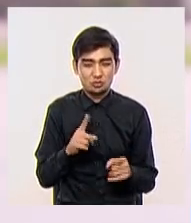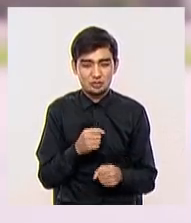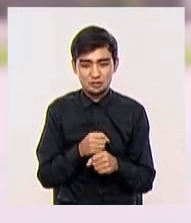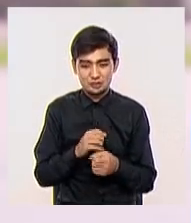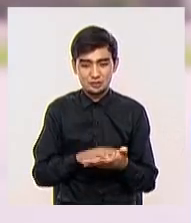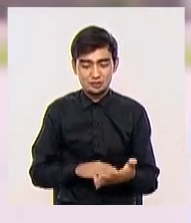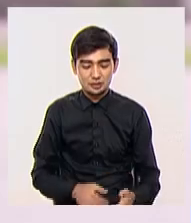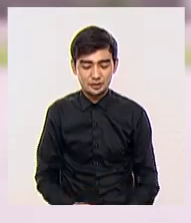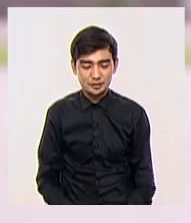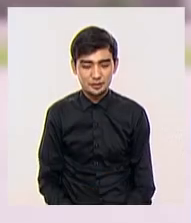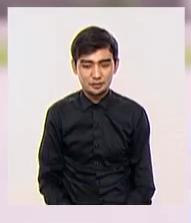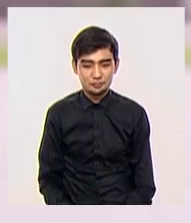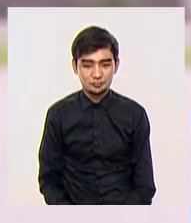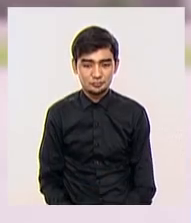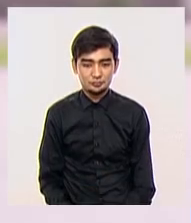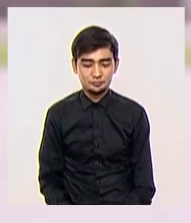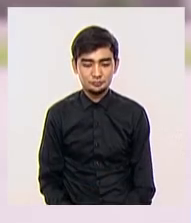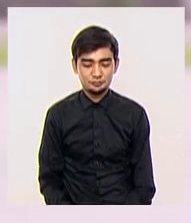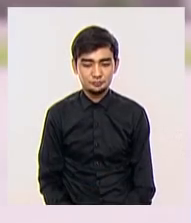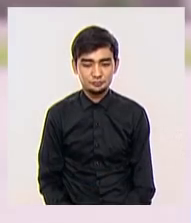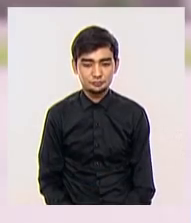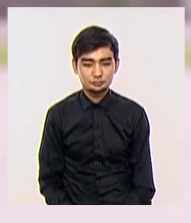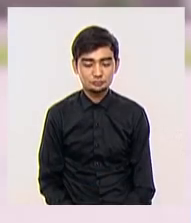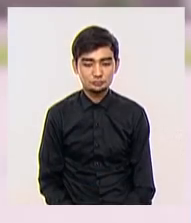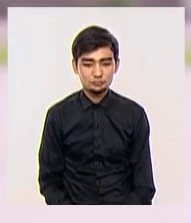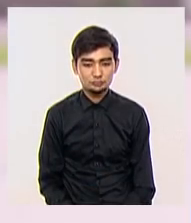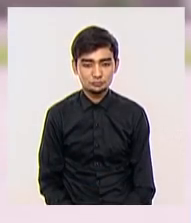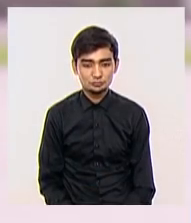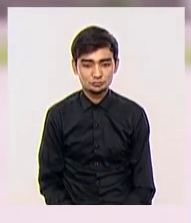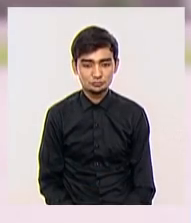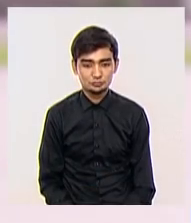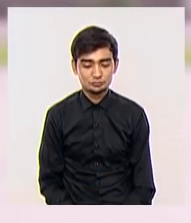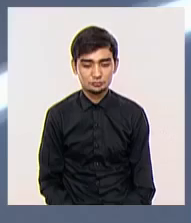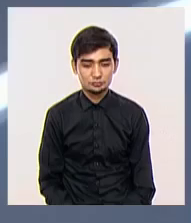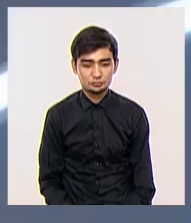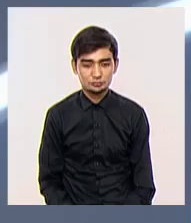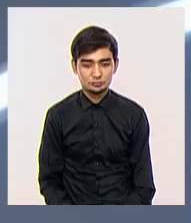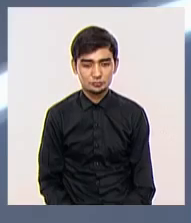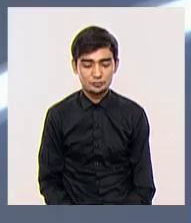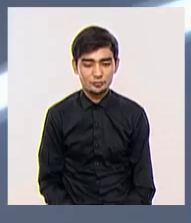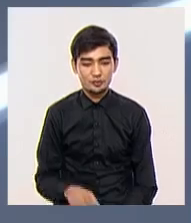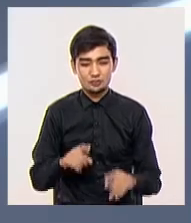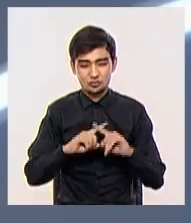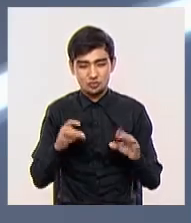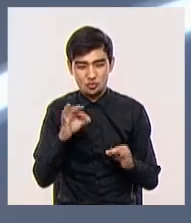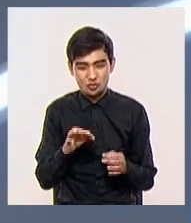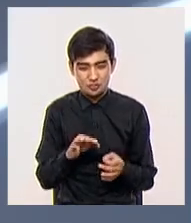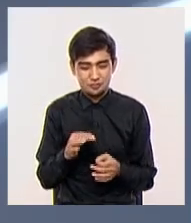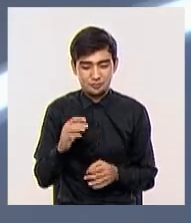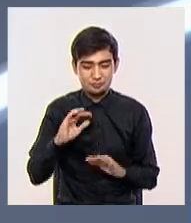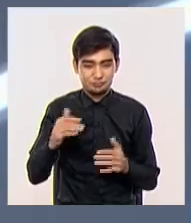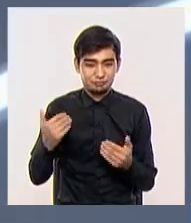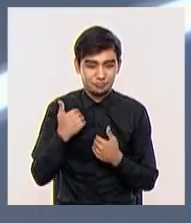жоқ. Өмір Серікбекұлы, Влад Шишко, Информбюро, Алматы. Өзге біреуден қорлық